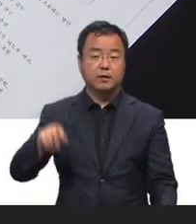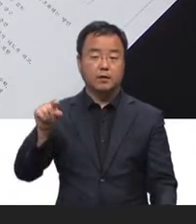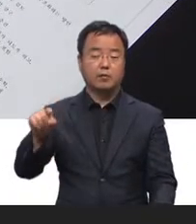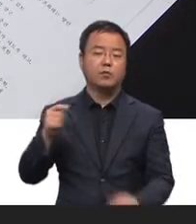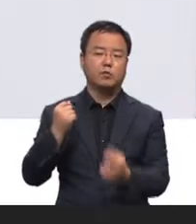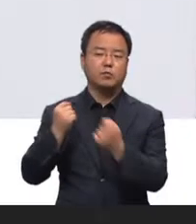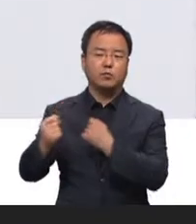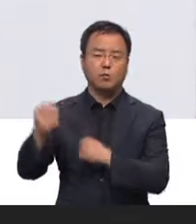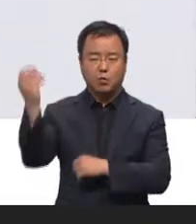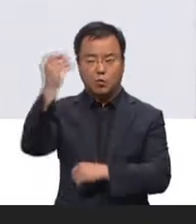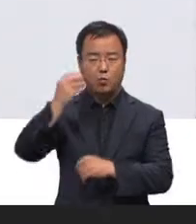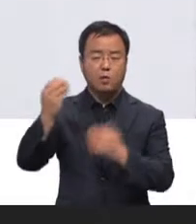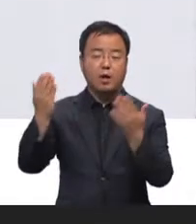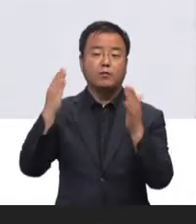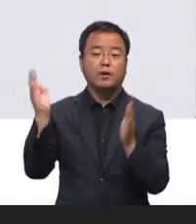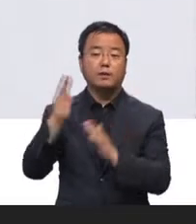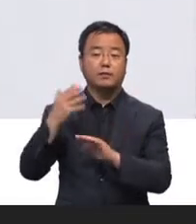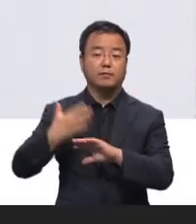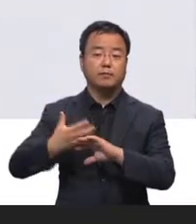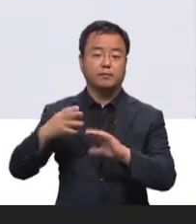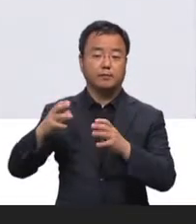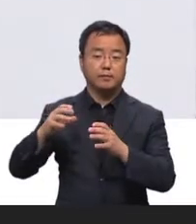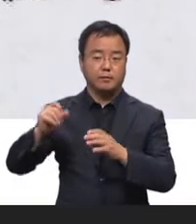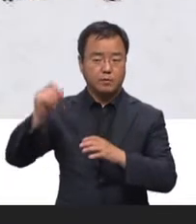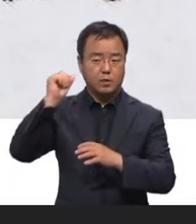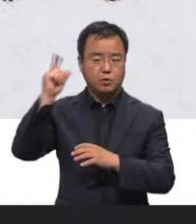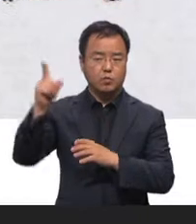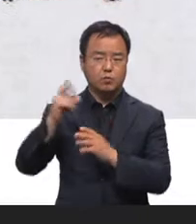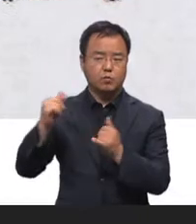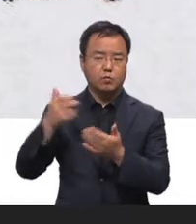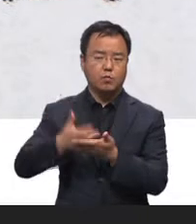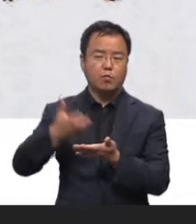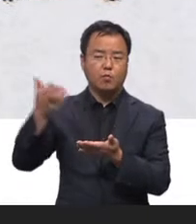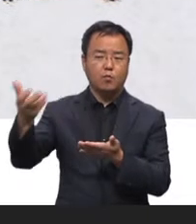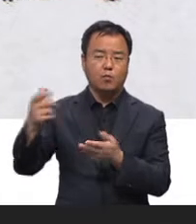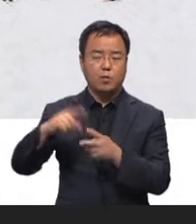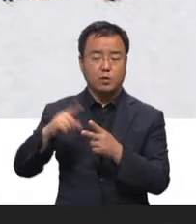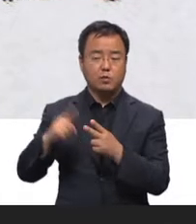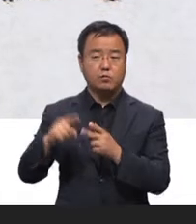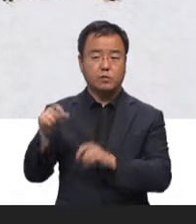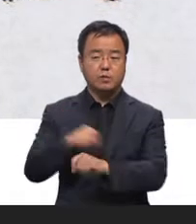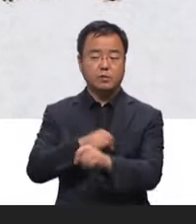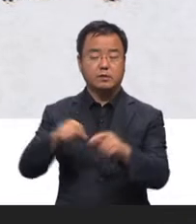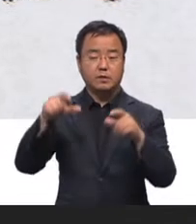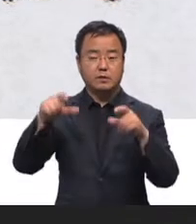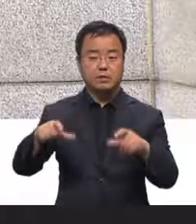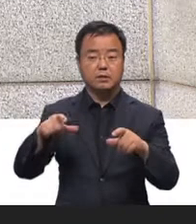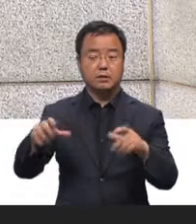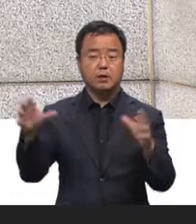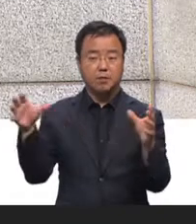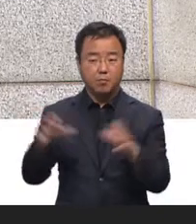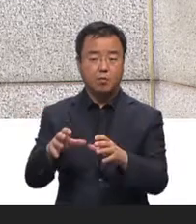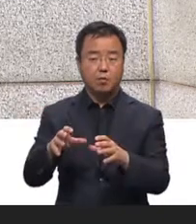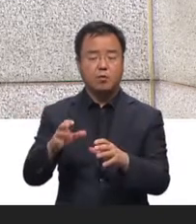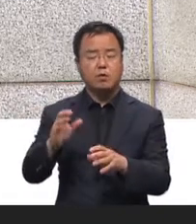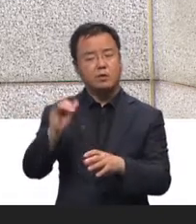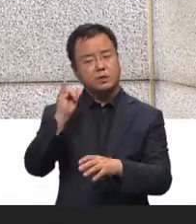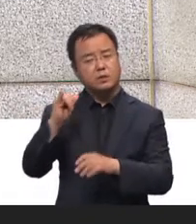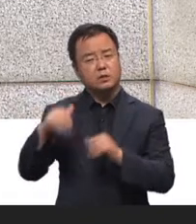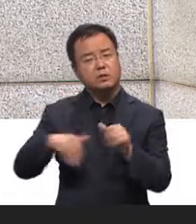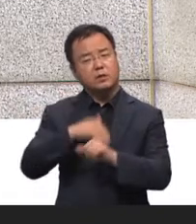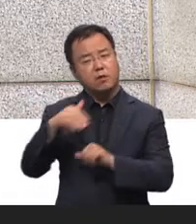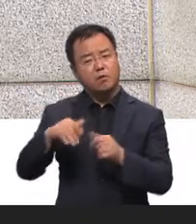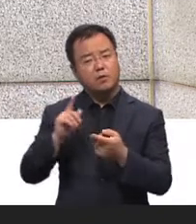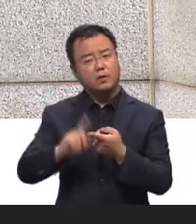고등학교 학생들이 해외로 인재가 유출이 되어 지고 또 특정 제게 또 이렇게 모여 가지고 이제 이런 영역